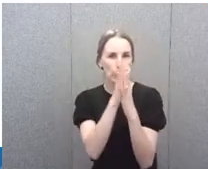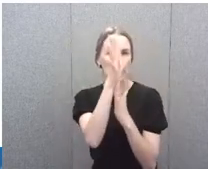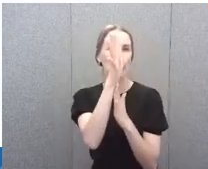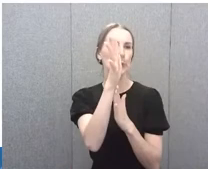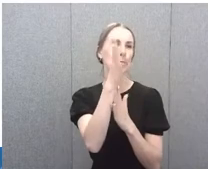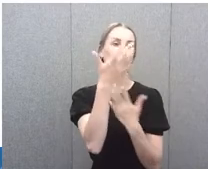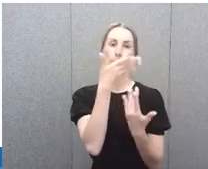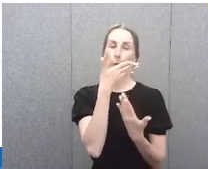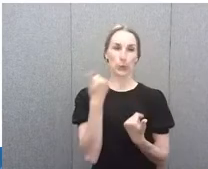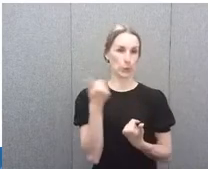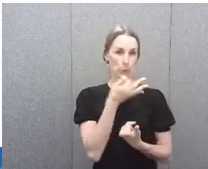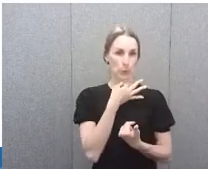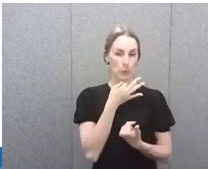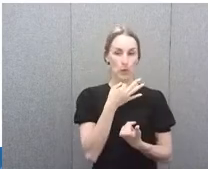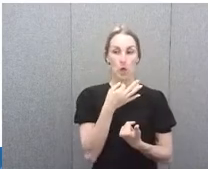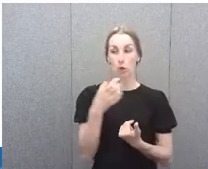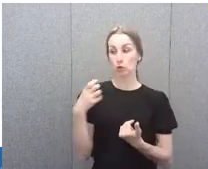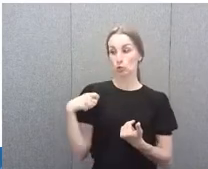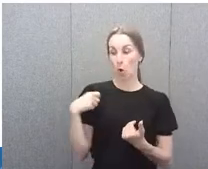еще не